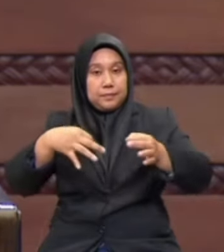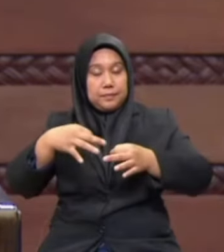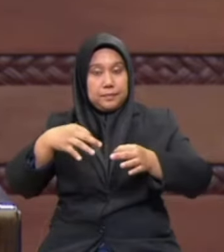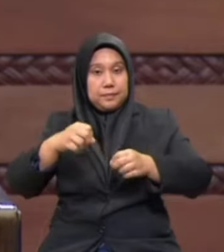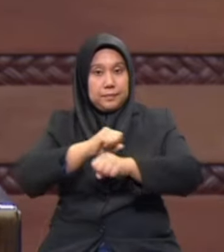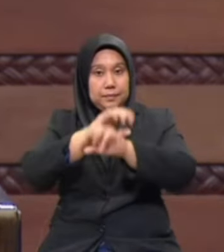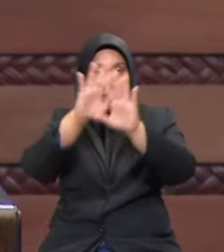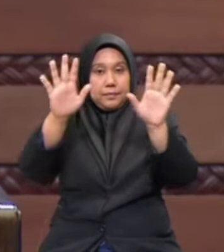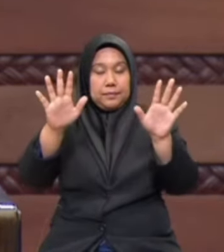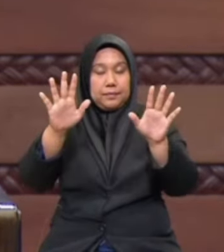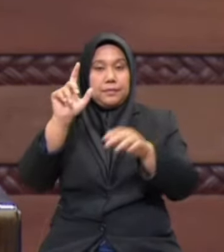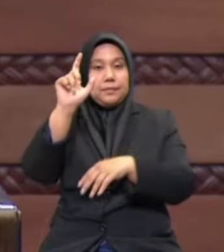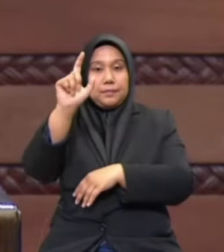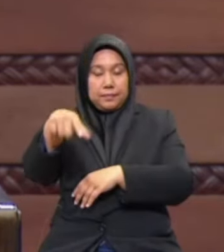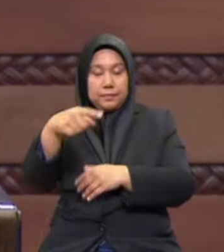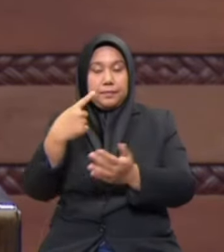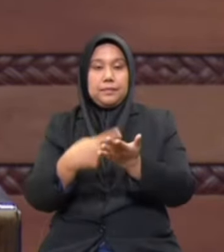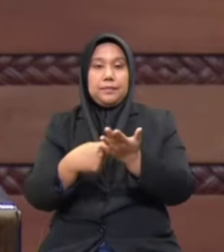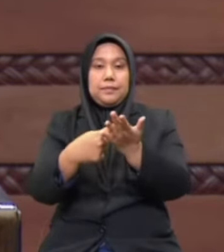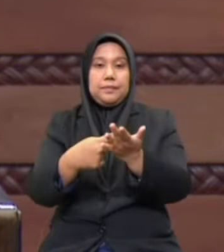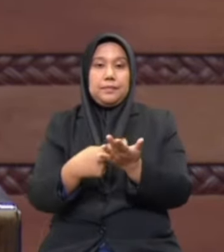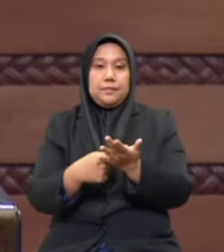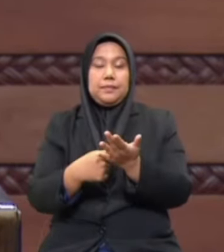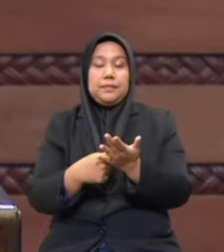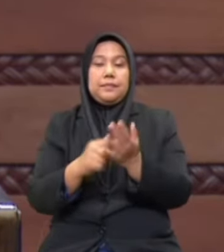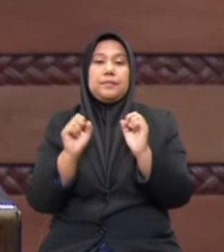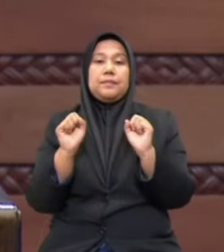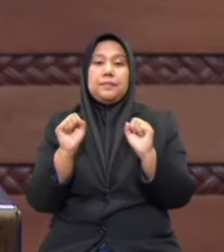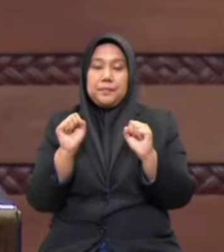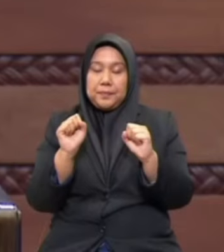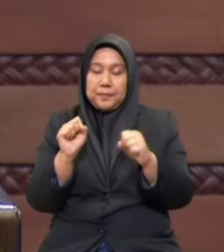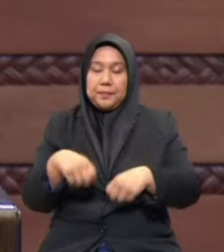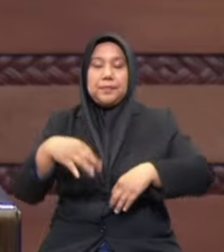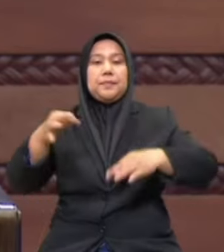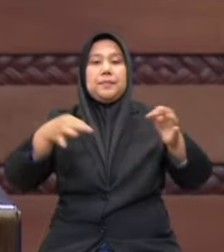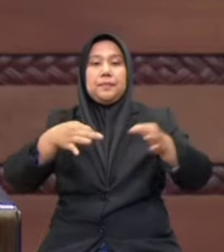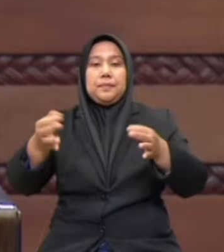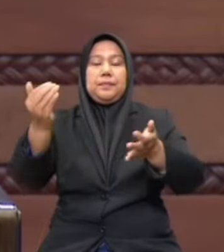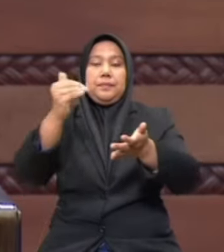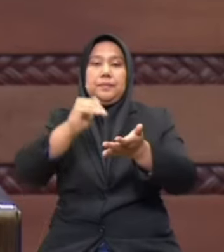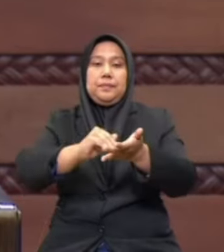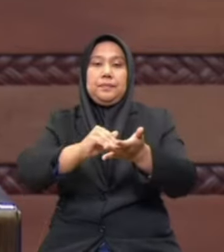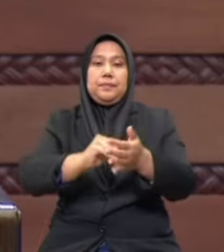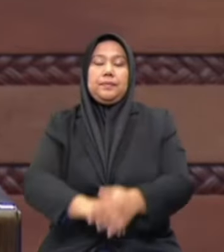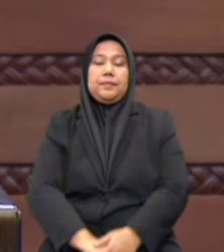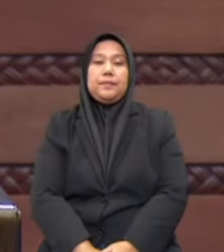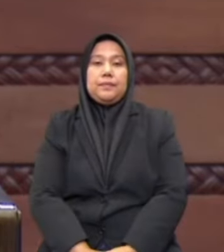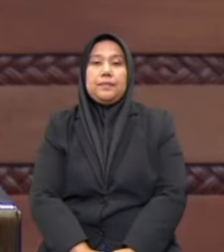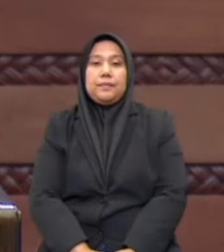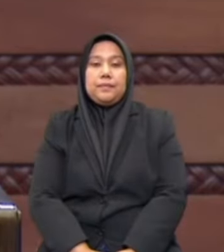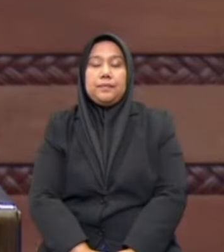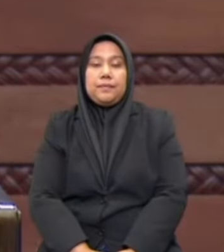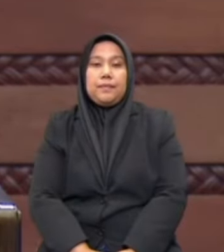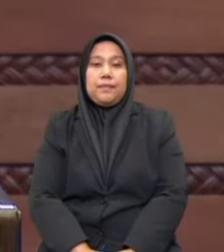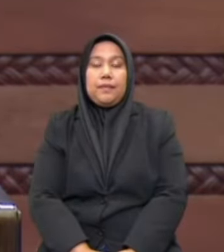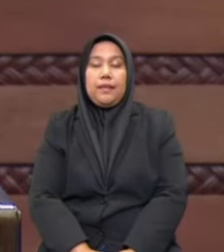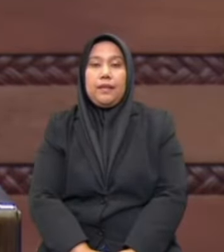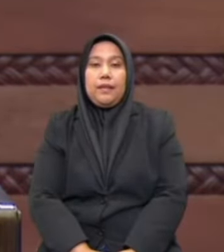berbincang duduk luar di cofe house kita boleh jelas for ituign